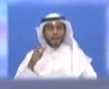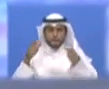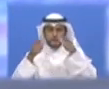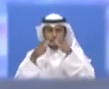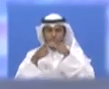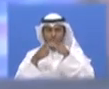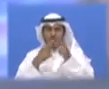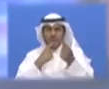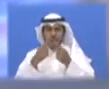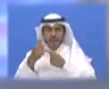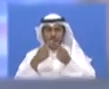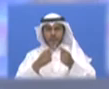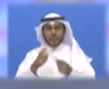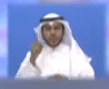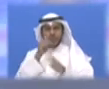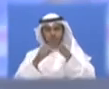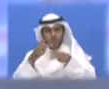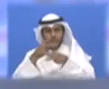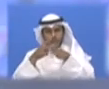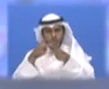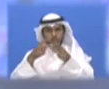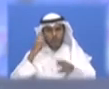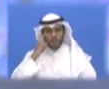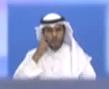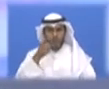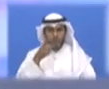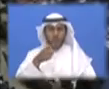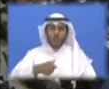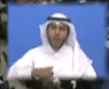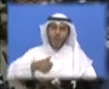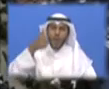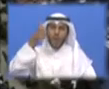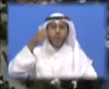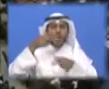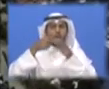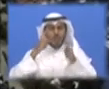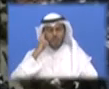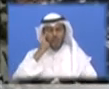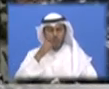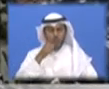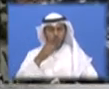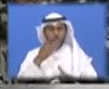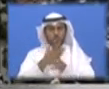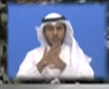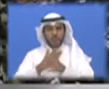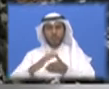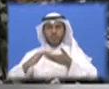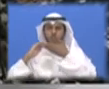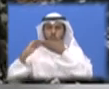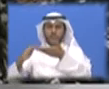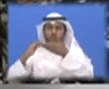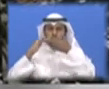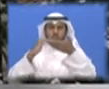المتحدة الإنمائي سيما باحوس اليوم أن دولة الكويت كانت الأكثر سخاء في الدول المانحة، ولعبت